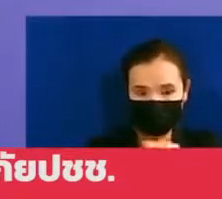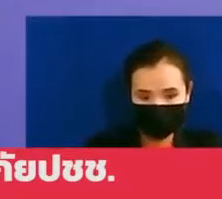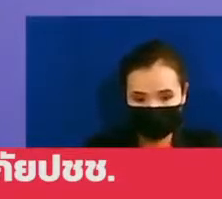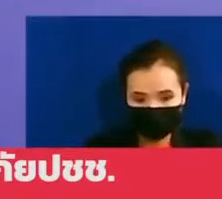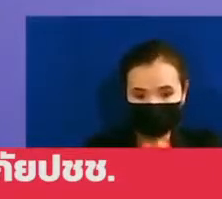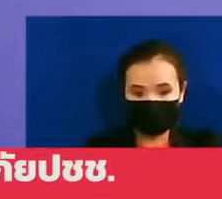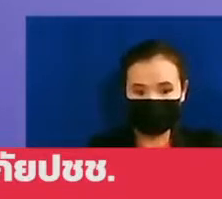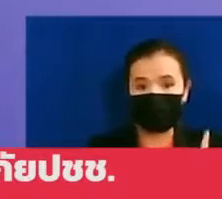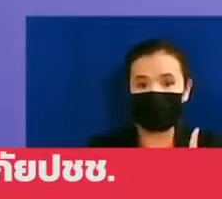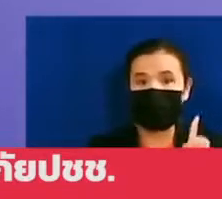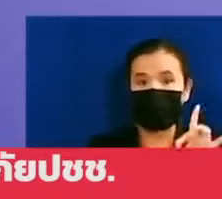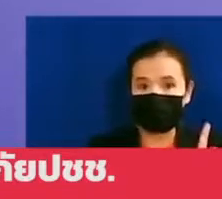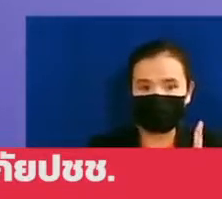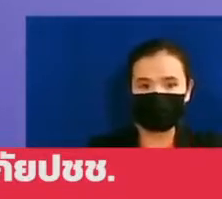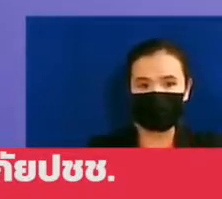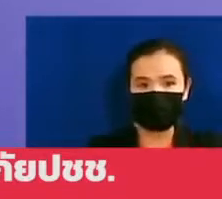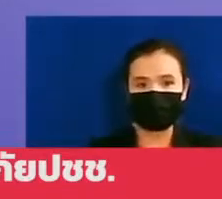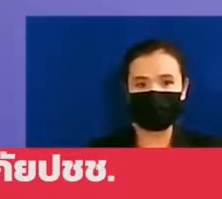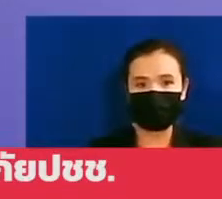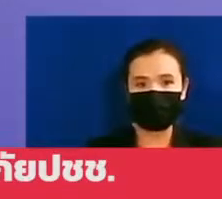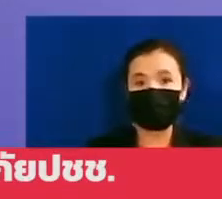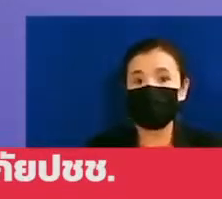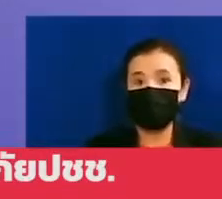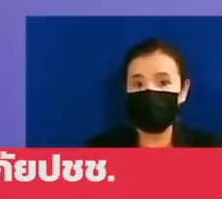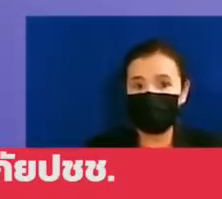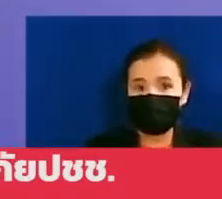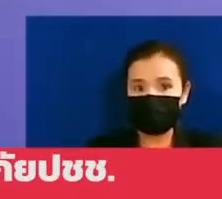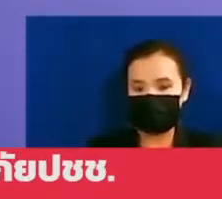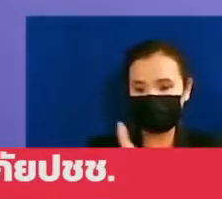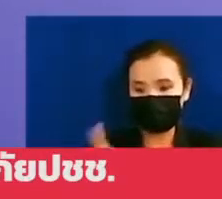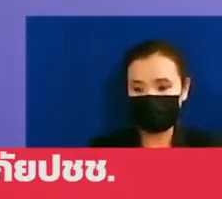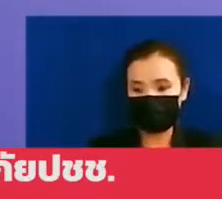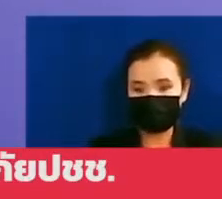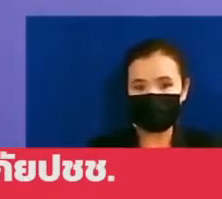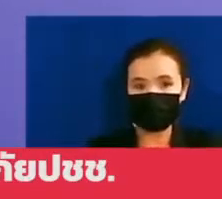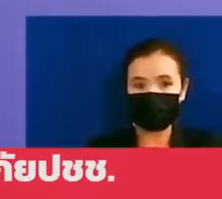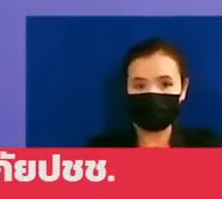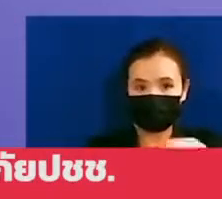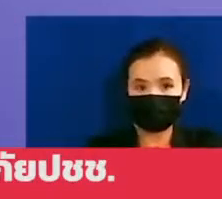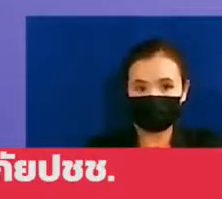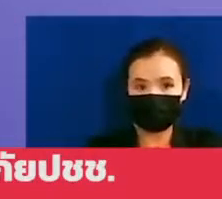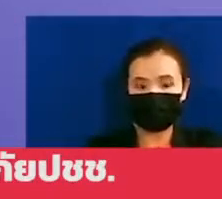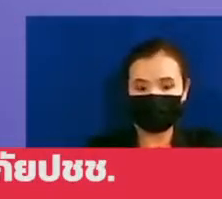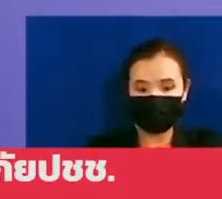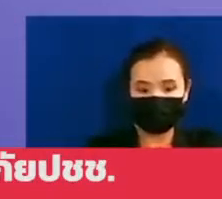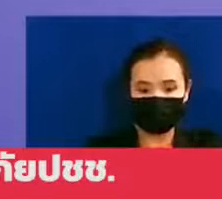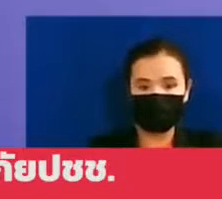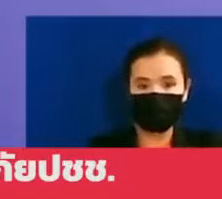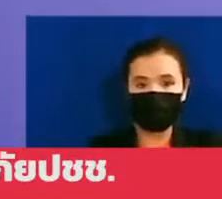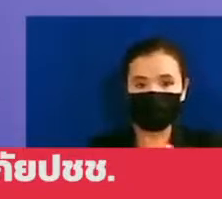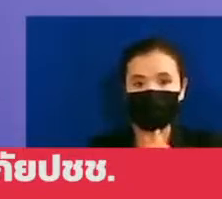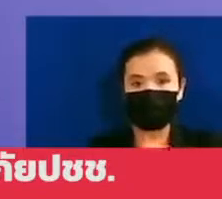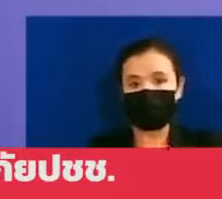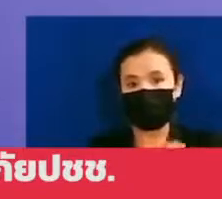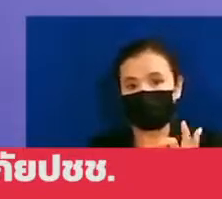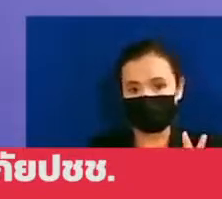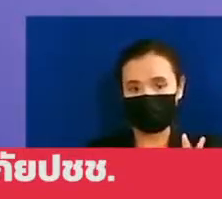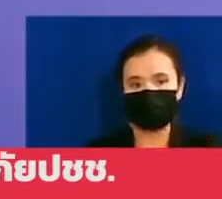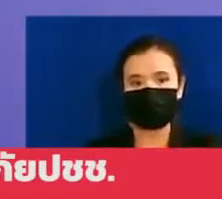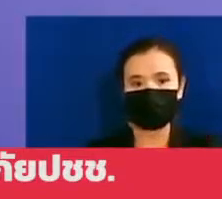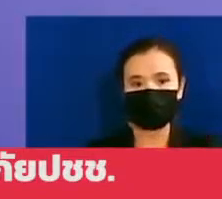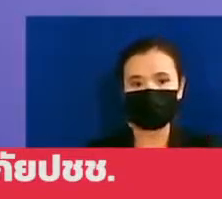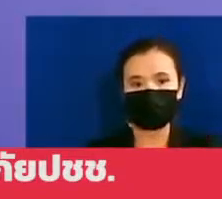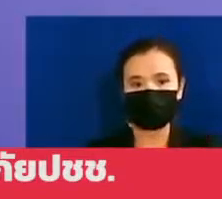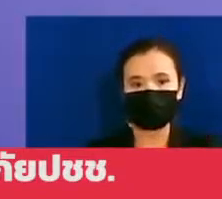น 434,114 รายส่วนยาฟาวิพิราเวียที่เป็นยาชนิดรับประทานมีการสำรองไว้เพียงพอต่อการรักษากว่